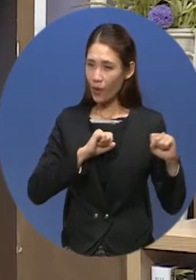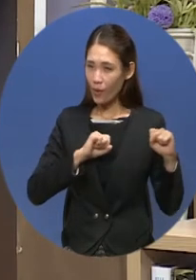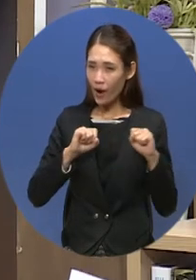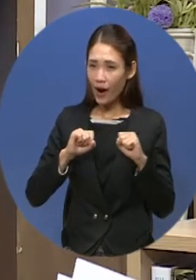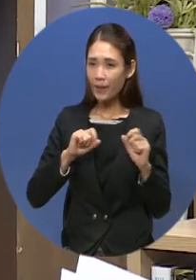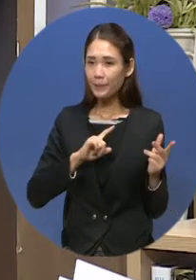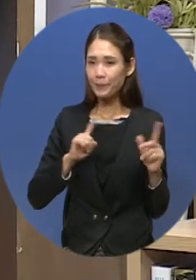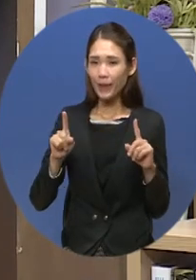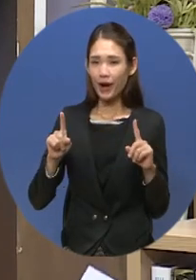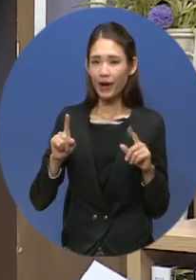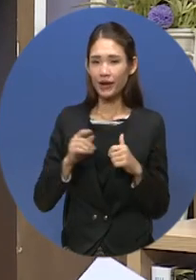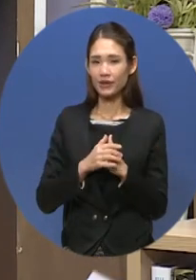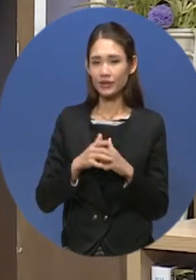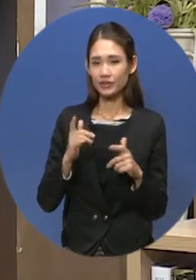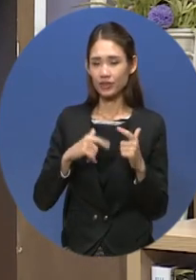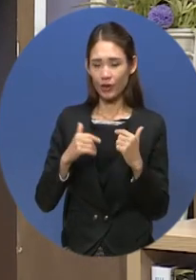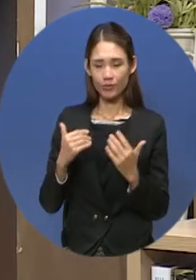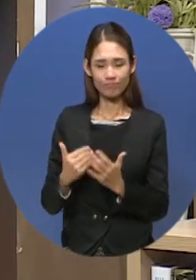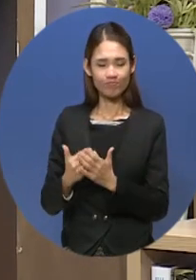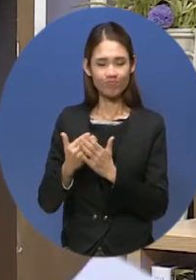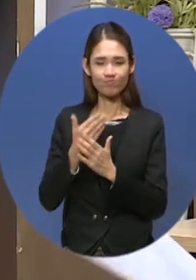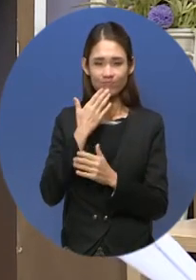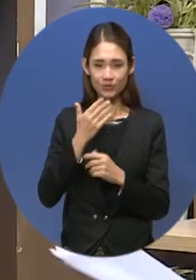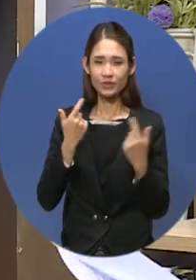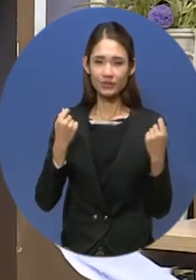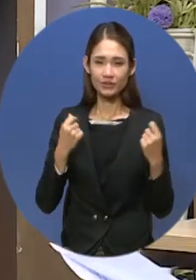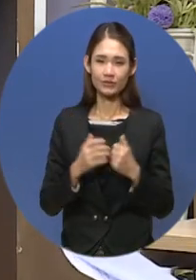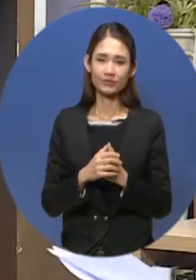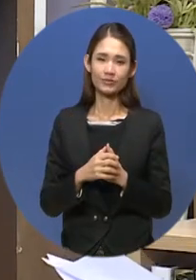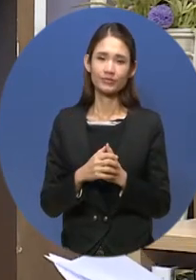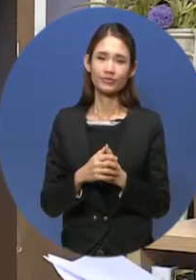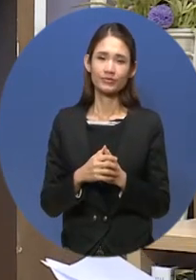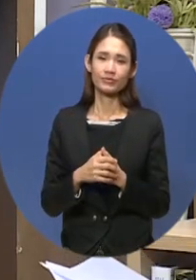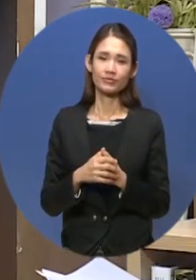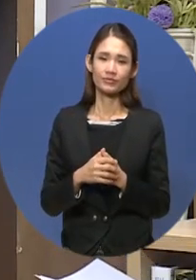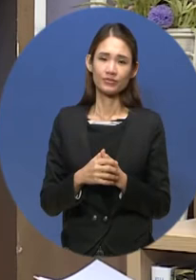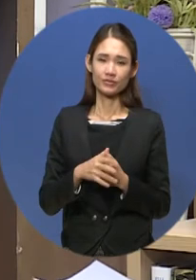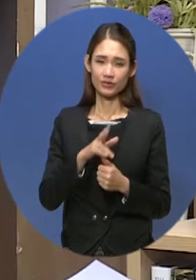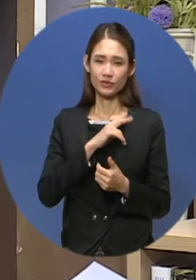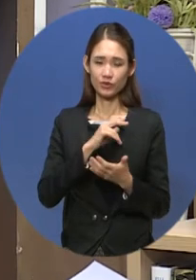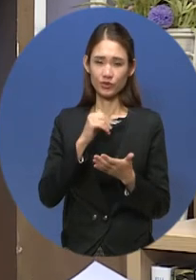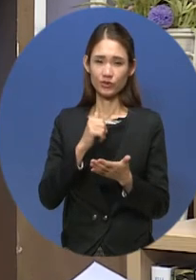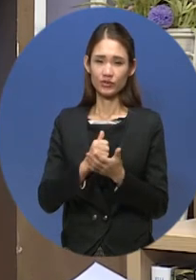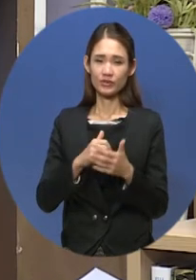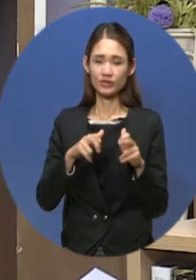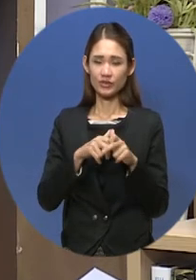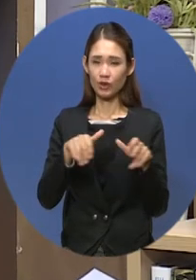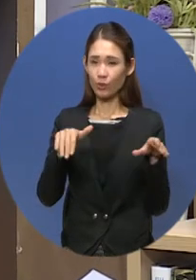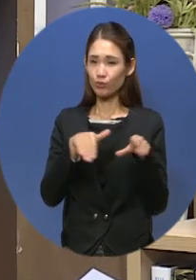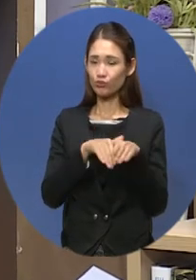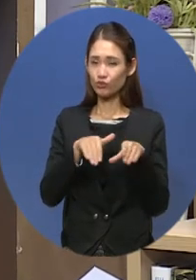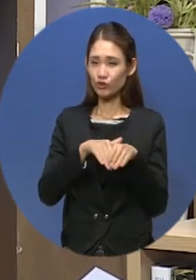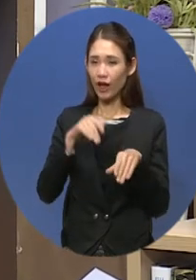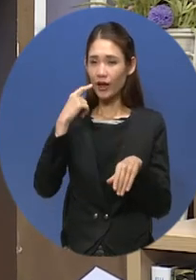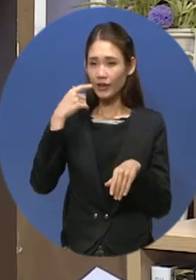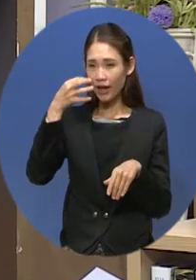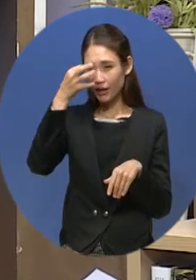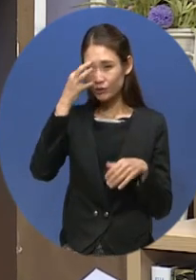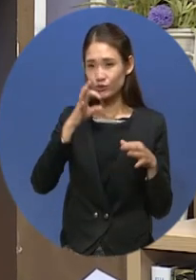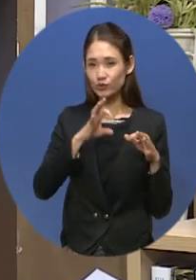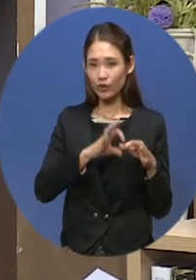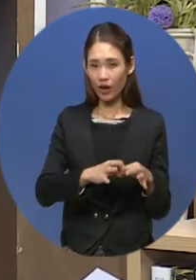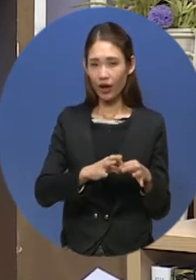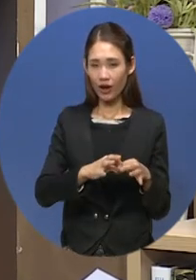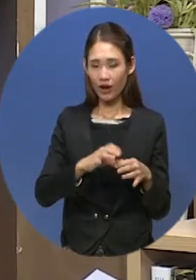더 활발하고 네. 또 발전을 할 수 있었던 것 같은데요. 또 의원님께서는 이 장애인 문화예술 분야에